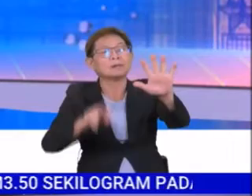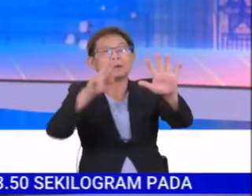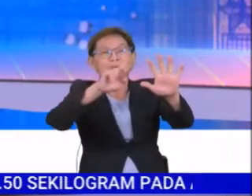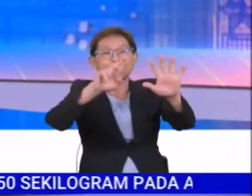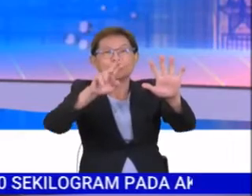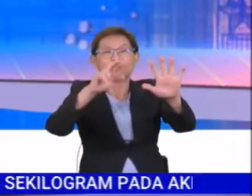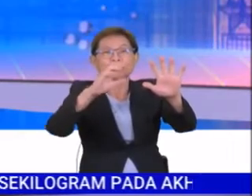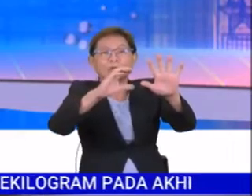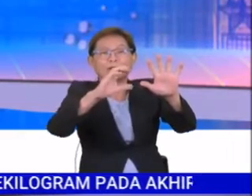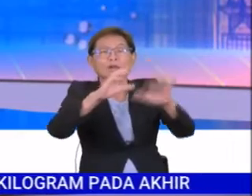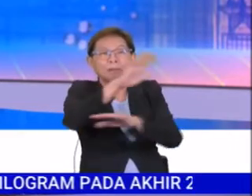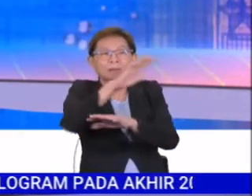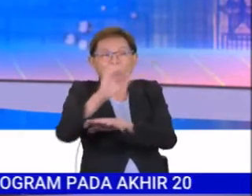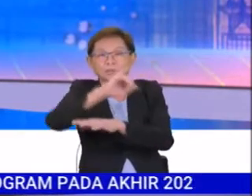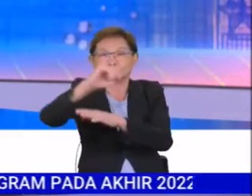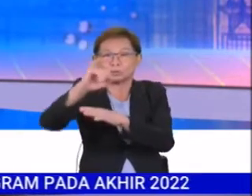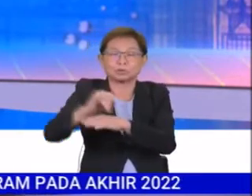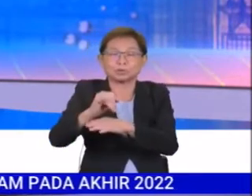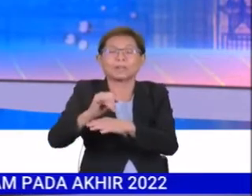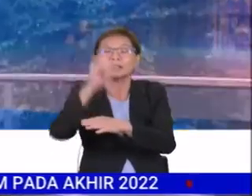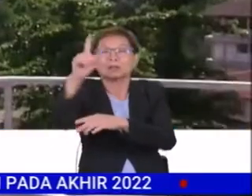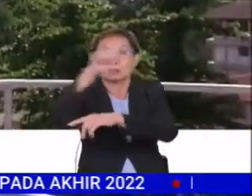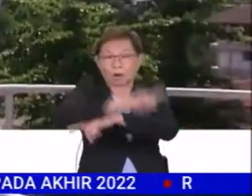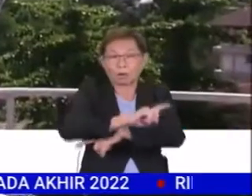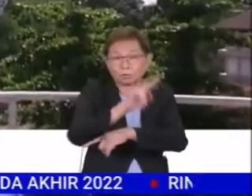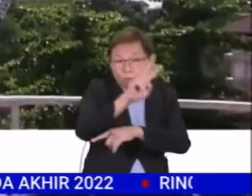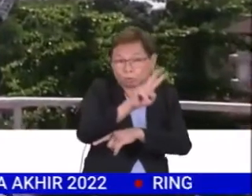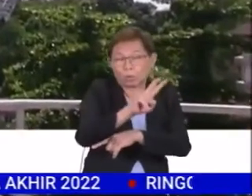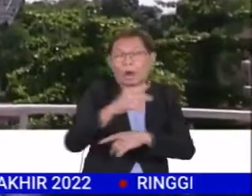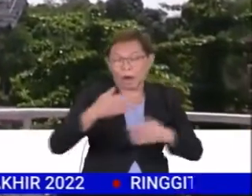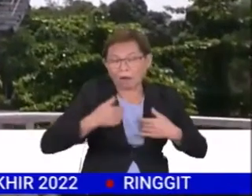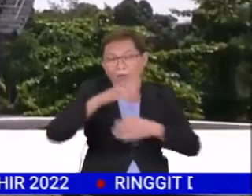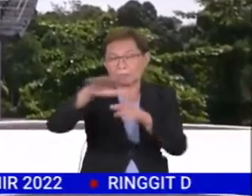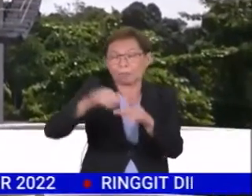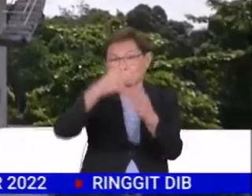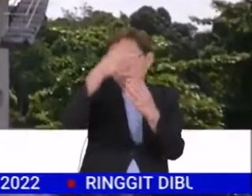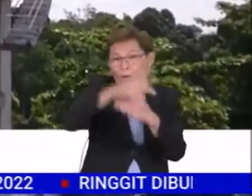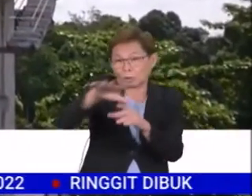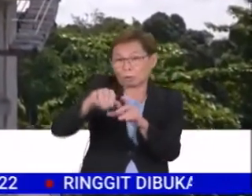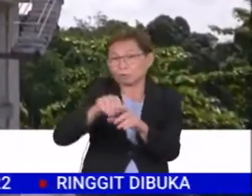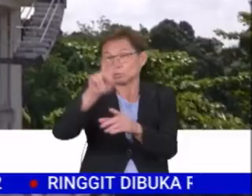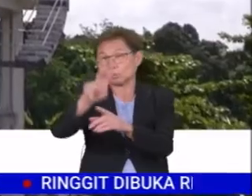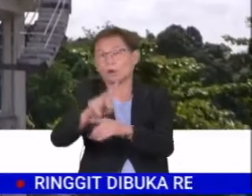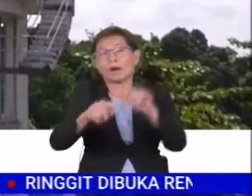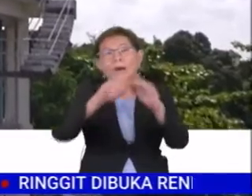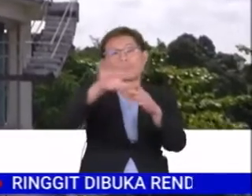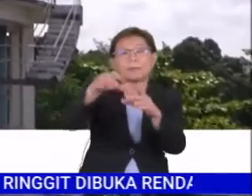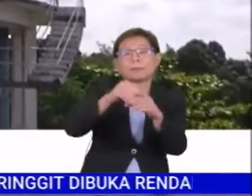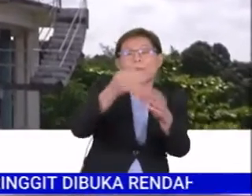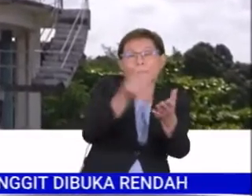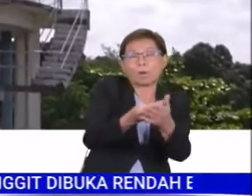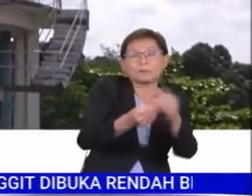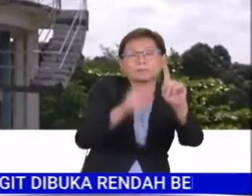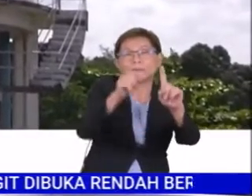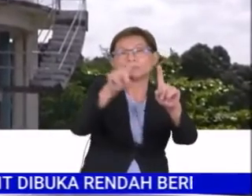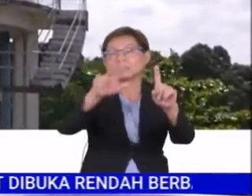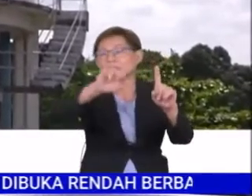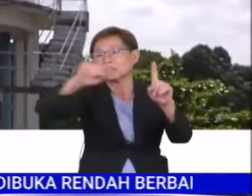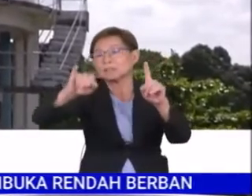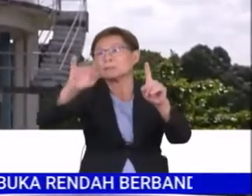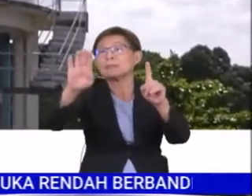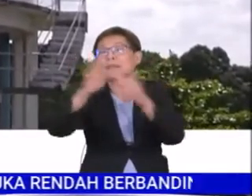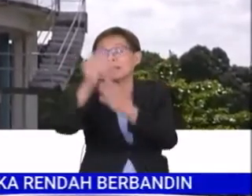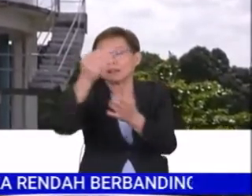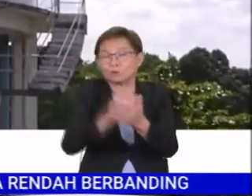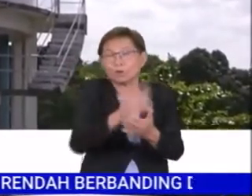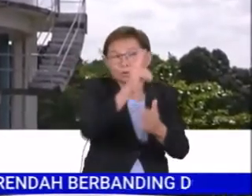liter sehari Project tersebut truk merangkumi dua lagi komponen melibatkan cos-1 plan3 bila bingkai2 lagi Loji yang